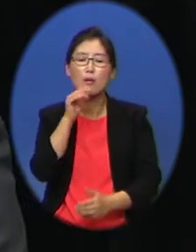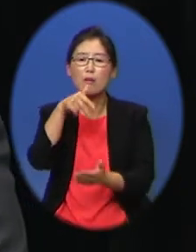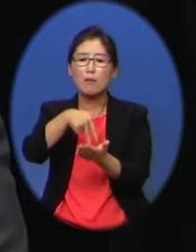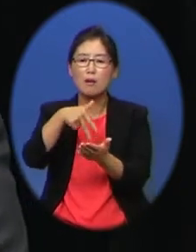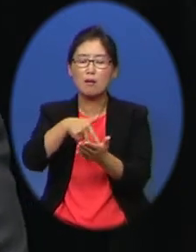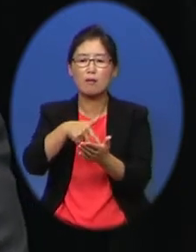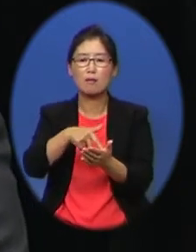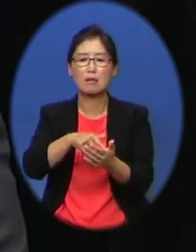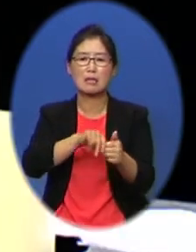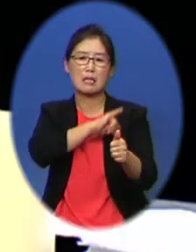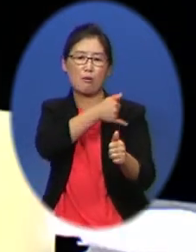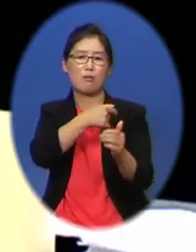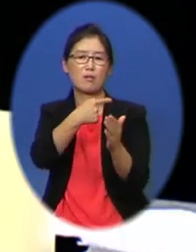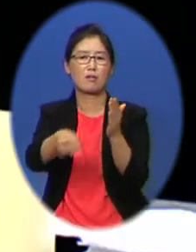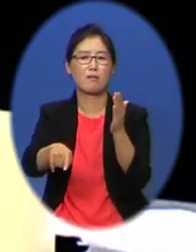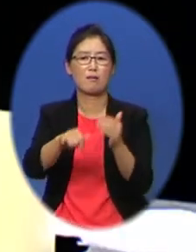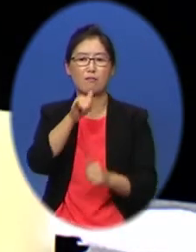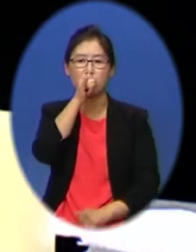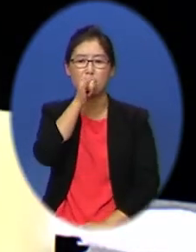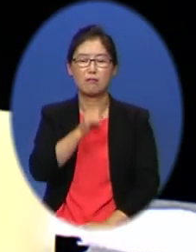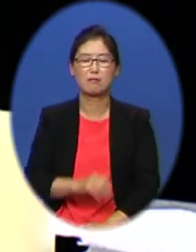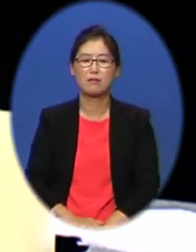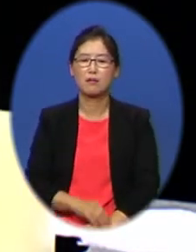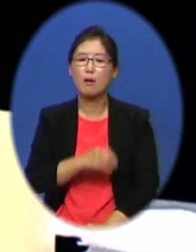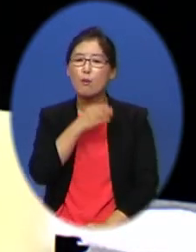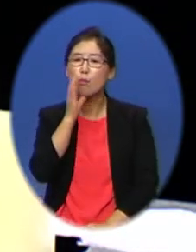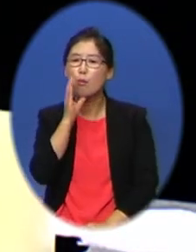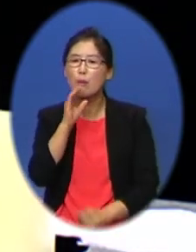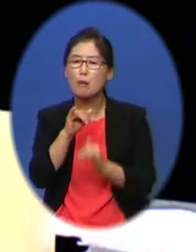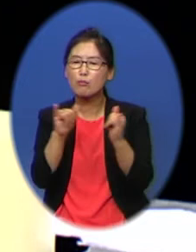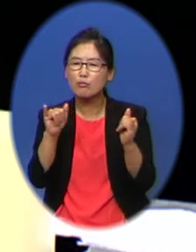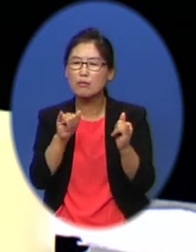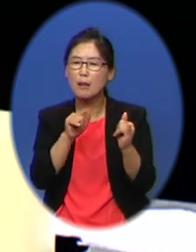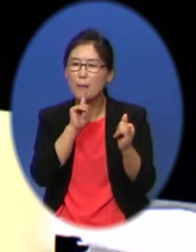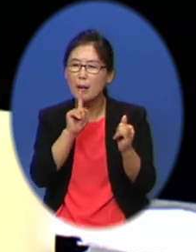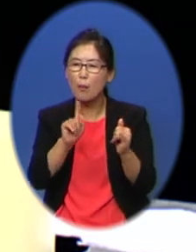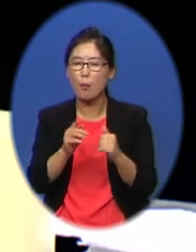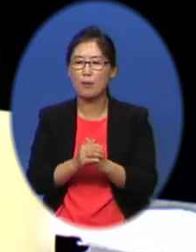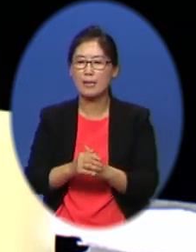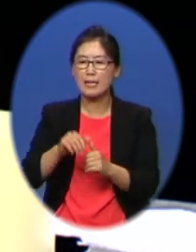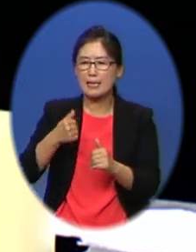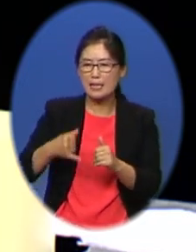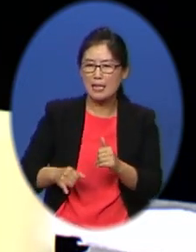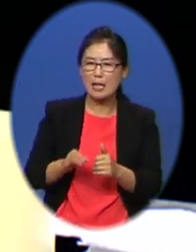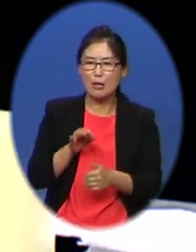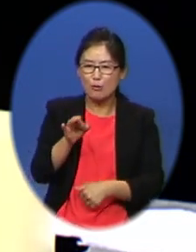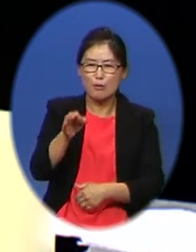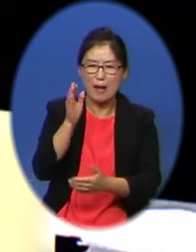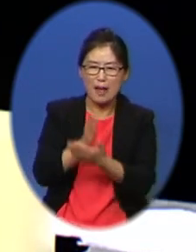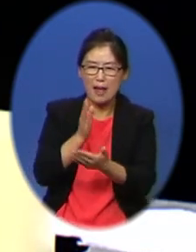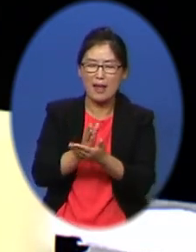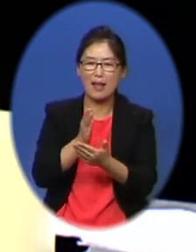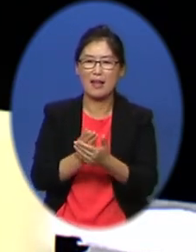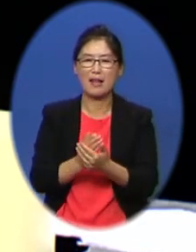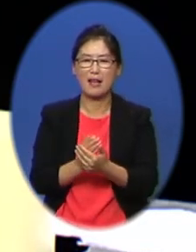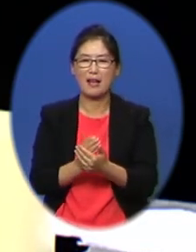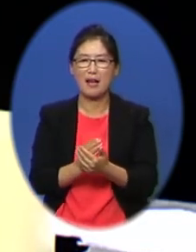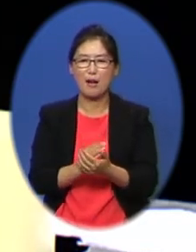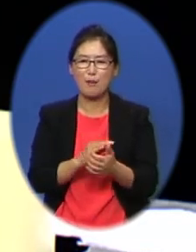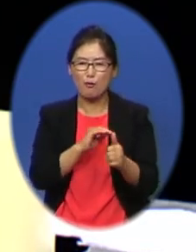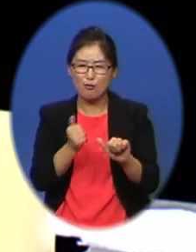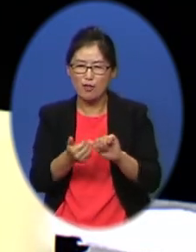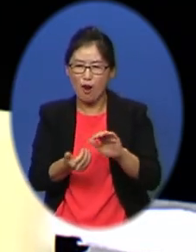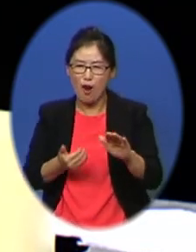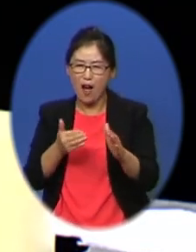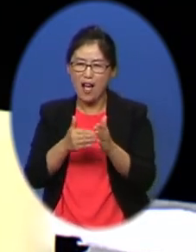할 수 있습니다. 예. 그래서 이제 어르신들 사이에서는 뭐 절대 자식들한테 돈 주면 안 된다. 뭐 끝까지 죽을 때까지 갖고 있어라. 뭐 이런